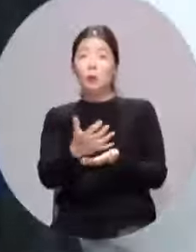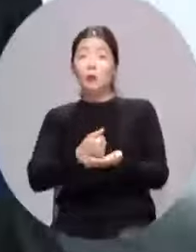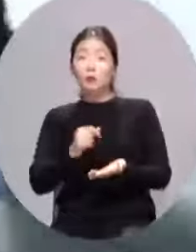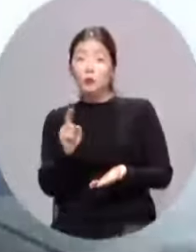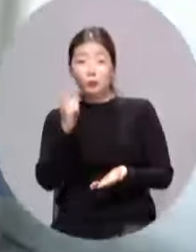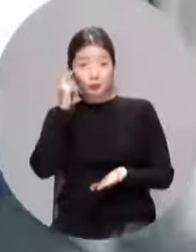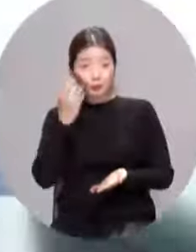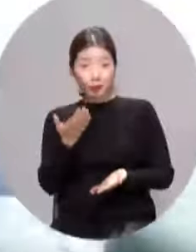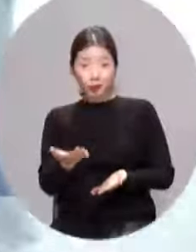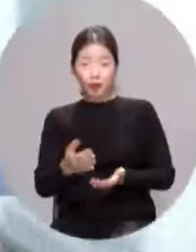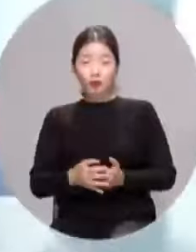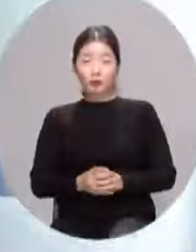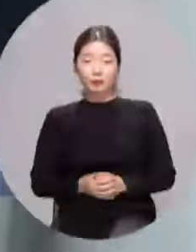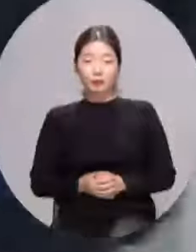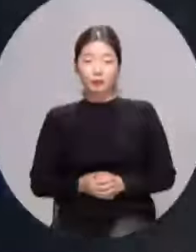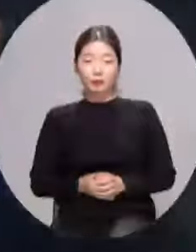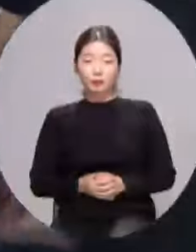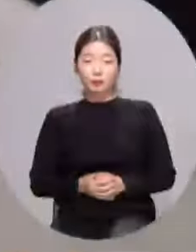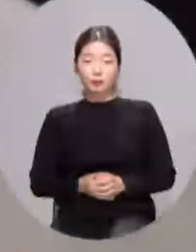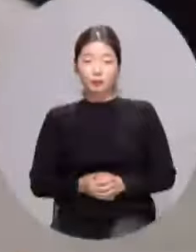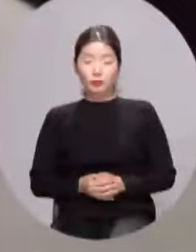입수하셨나요?